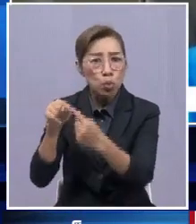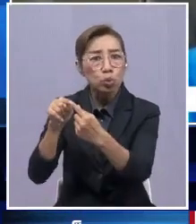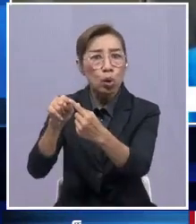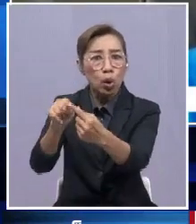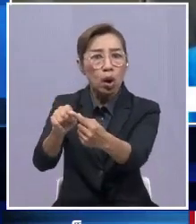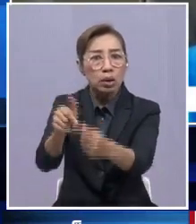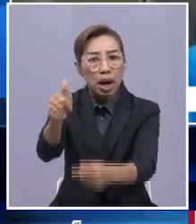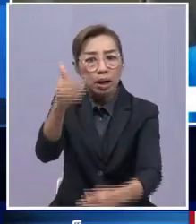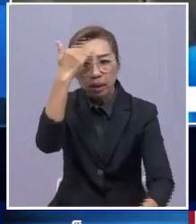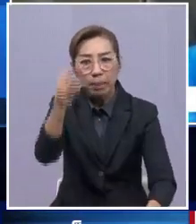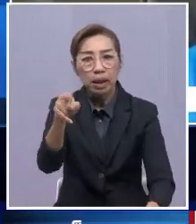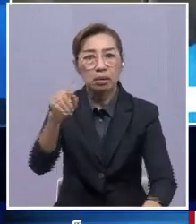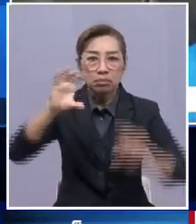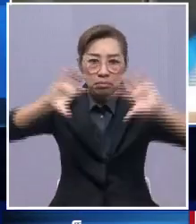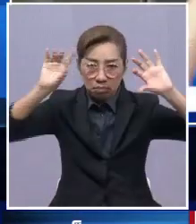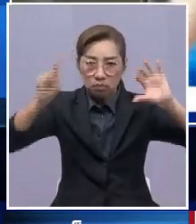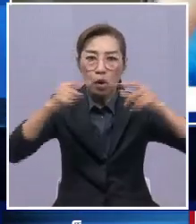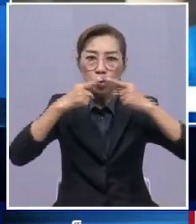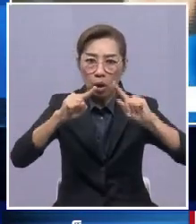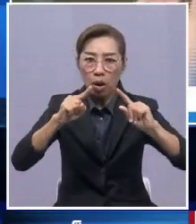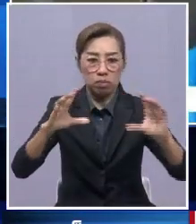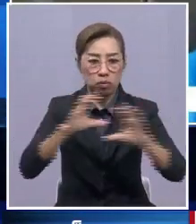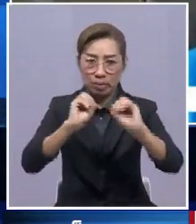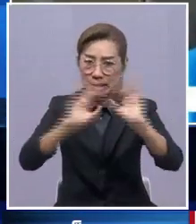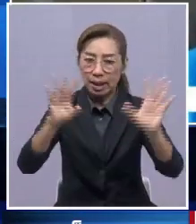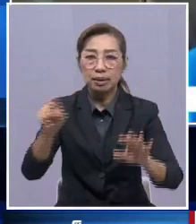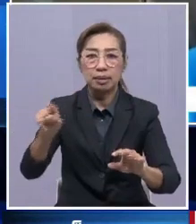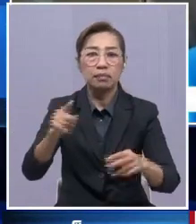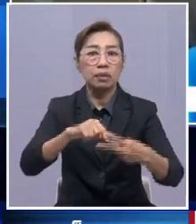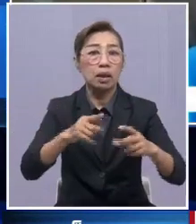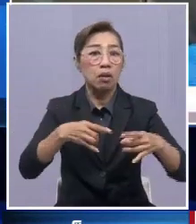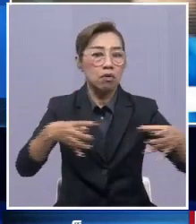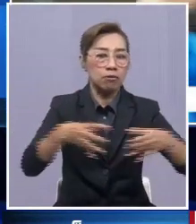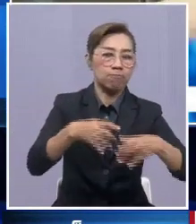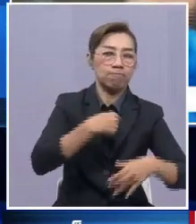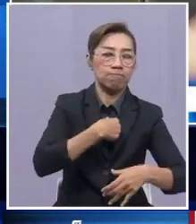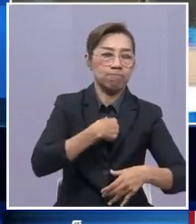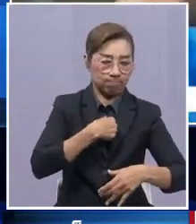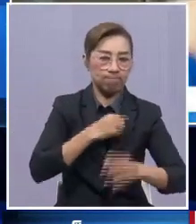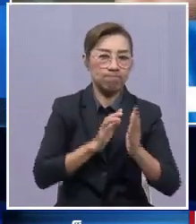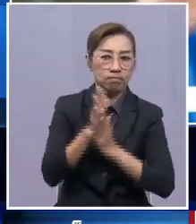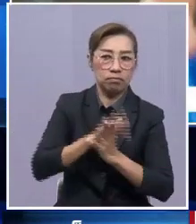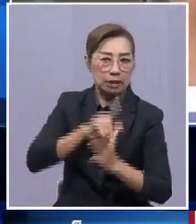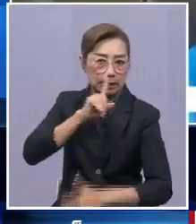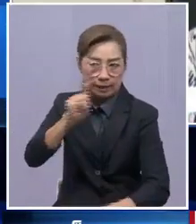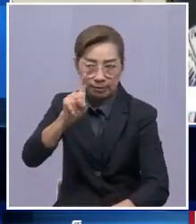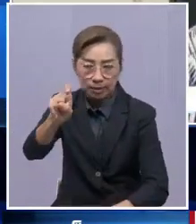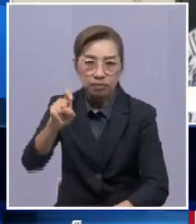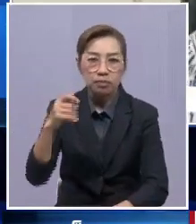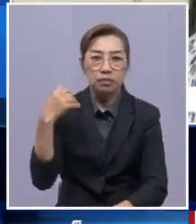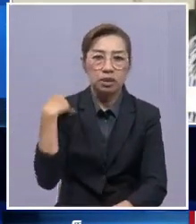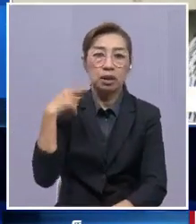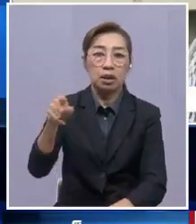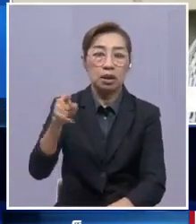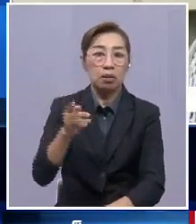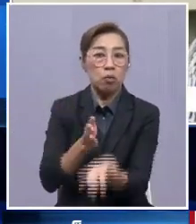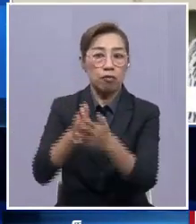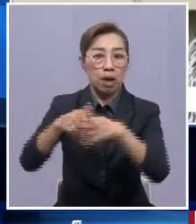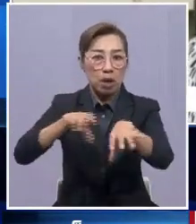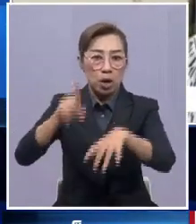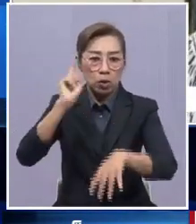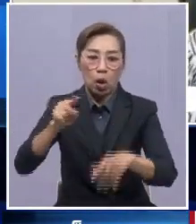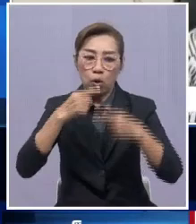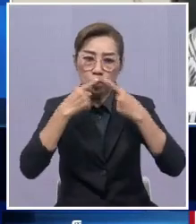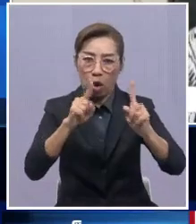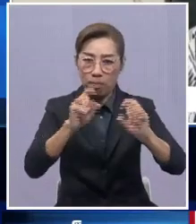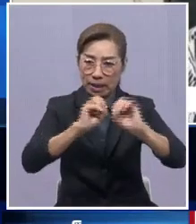ตอบคำถามสังคมนี้ให้อย่างชัดเจนนะครับถึงขั้นบอกว่าฝ่ายค้านจะต้องตรวจสอบแน่นอนคุณชวัฒน์คิดว่าฝ่ายบริหารควรตอบสังคมให้ได้